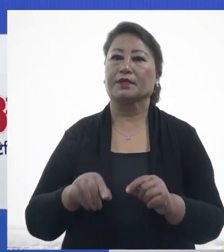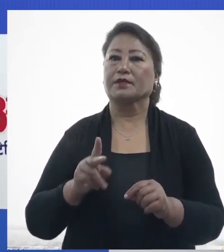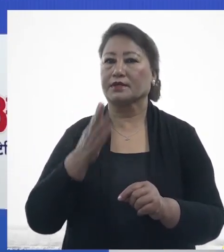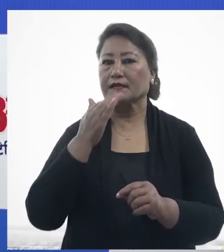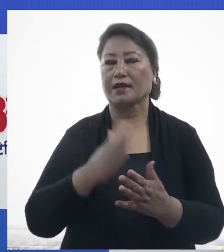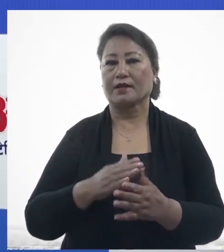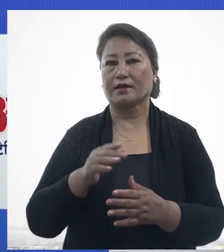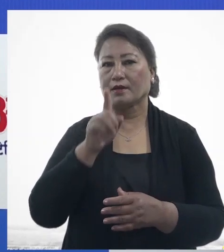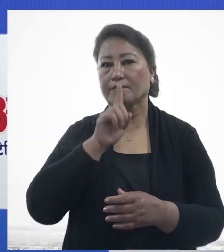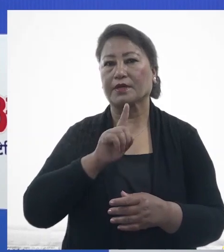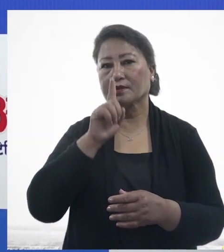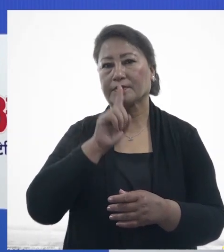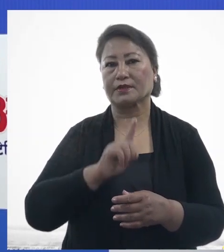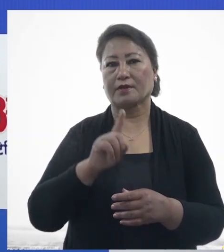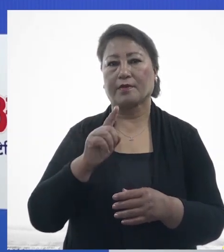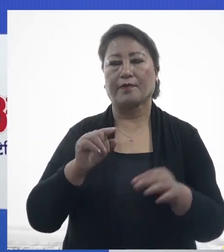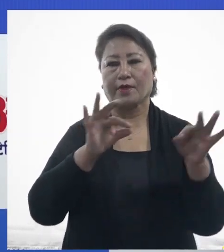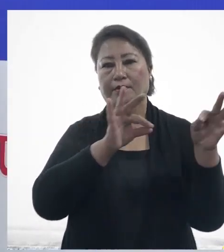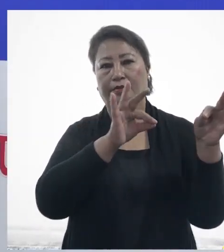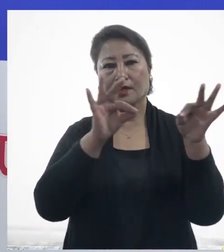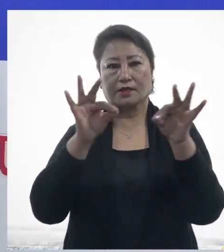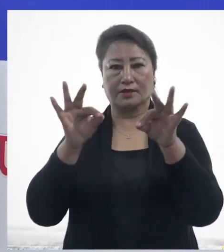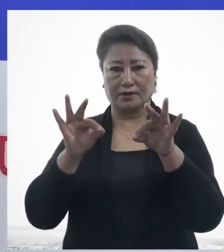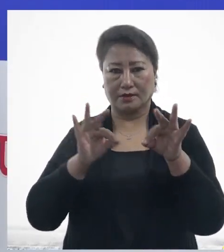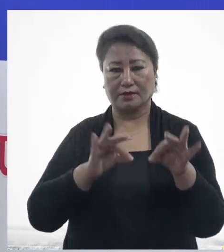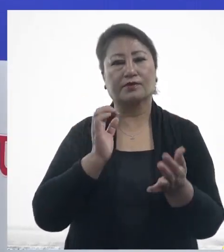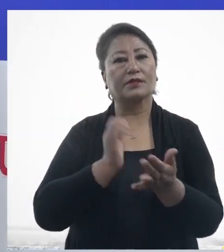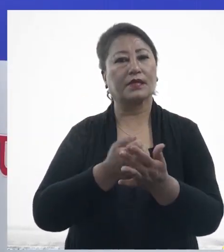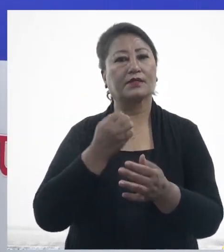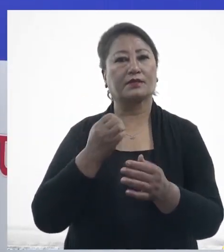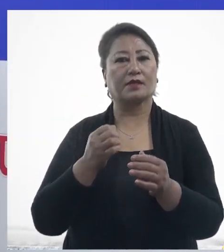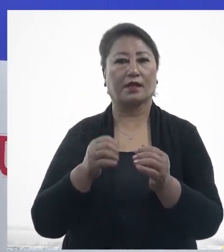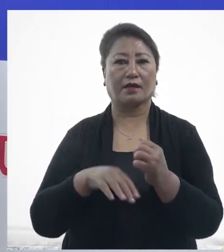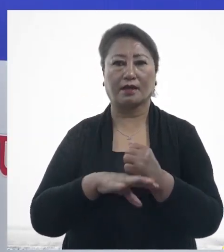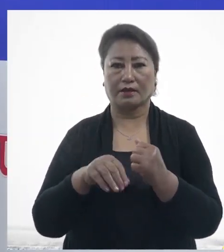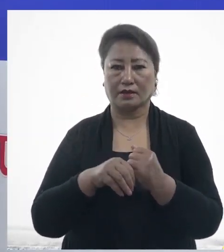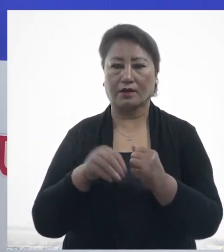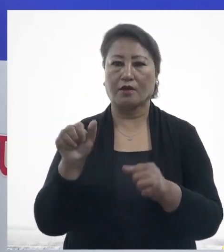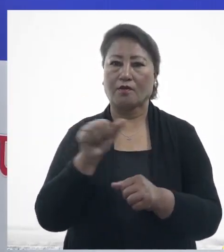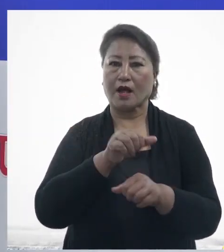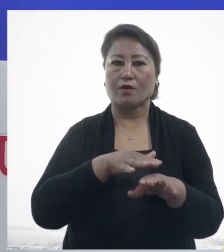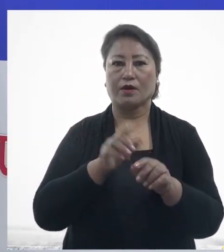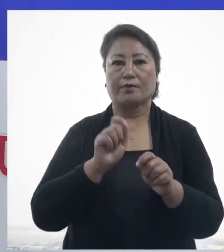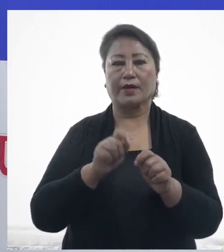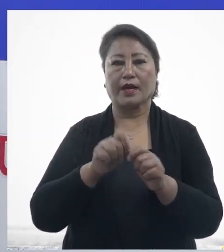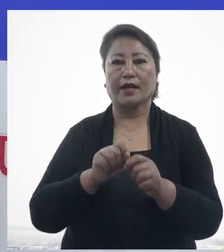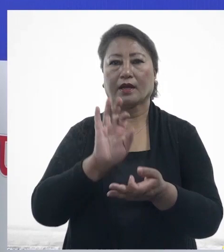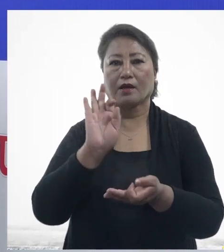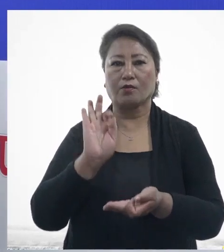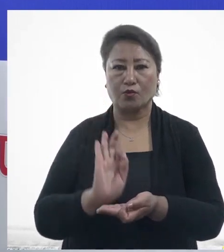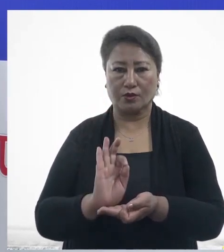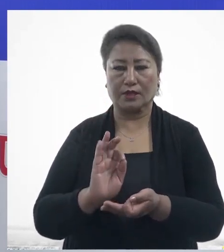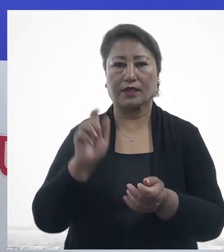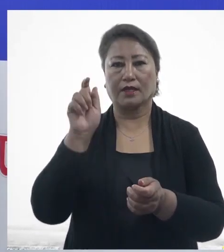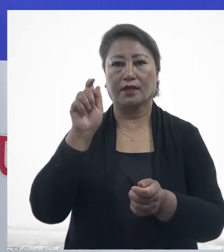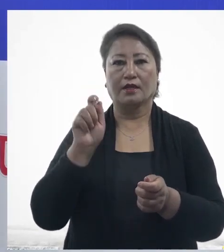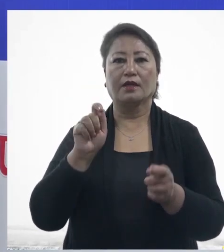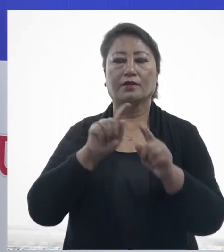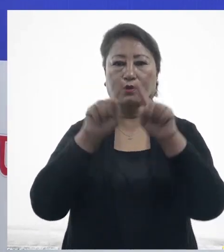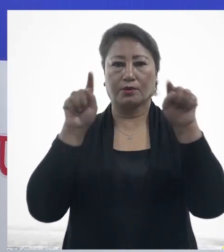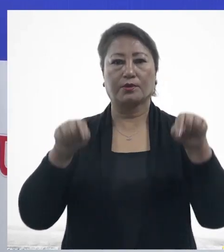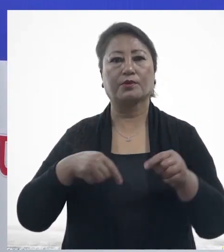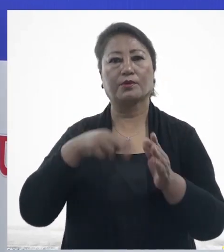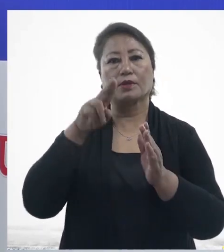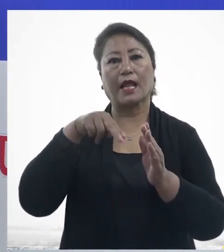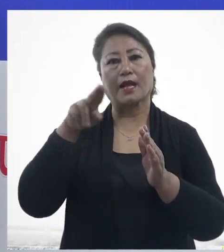हामी प्रत्येक वर्ष एउटा चाहिँ प्रदर्शन चाहिँ गरिदिन्छौँ हाम्रै संस्थामा चाहिँ. हामी उहाँले बनाएको जति पनि थान्का मूर्तिहरू छन् त्यसलाई हामी चाहिँ प्रदर्शनमा राखिदिन्छौँ. र हामी